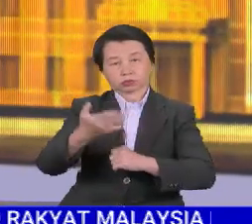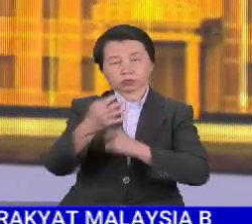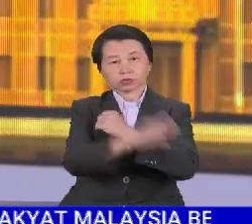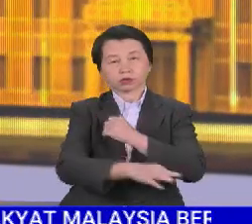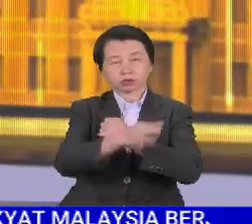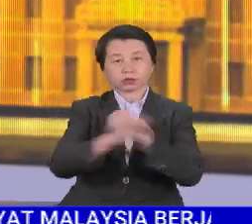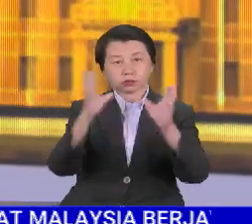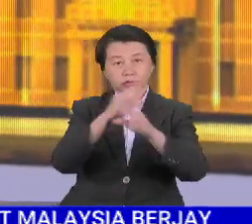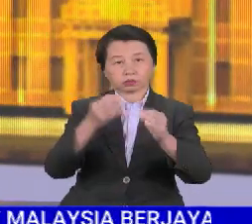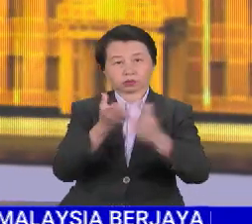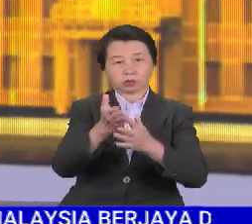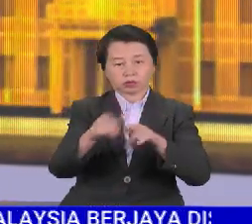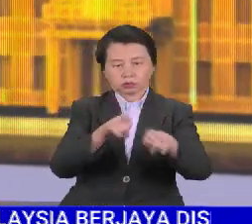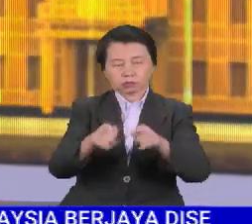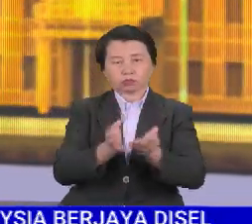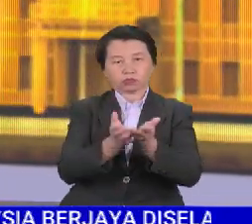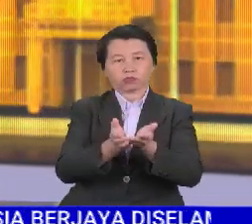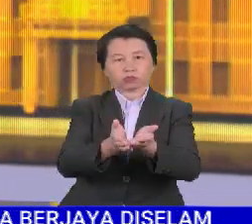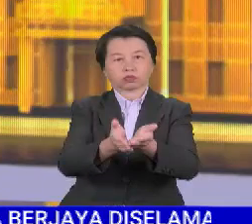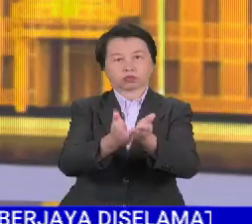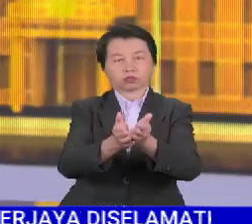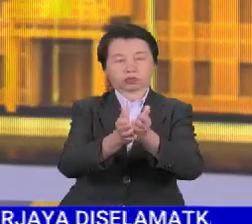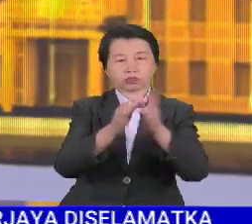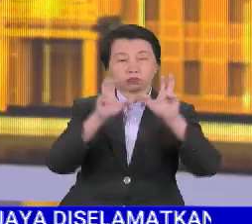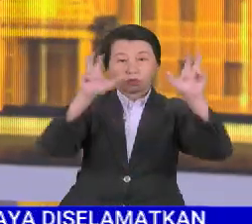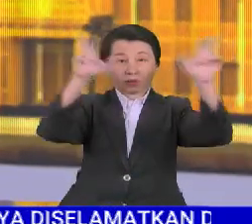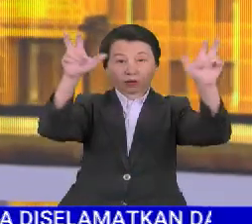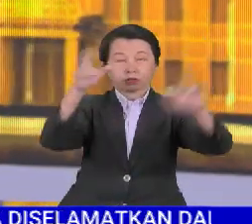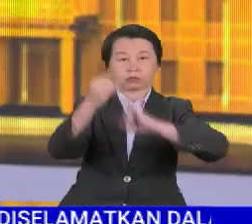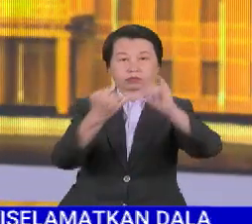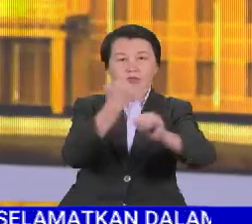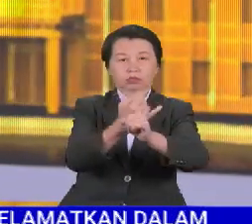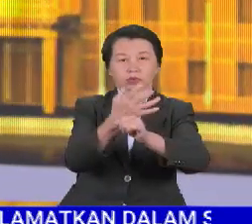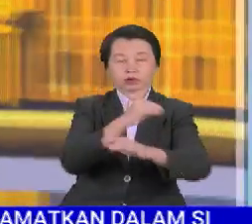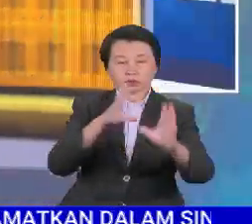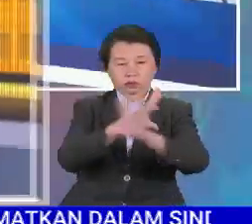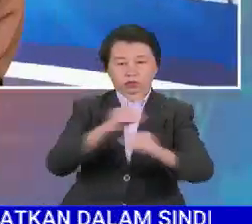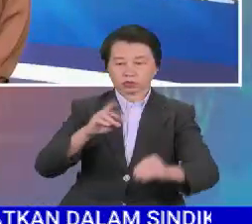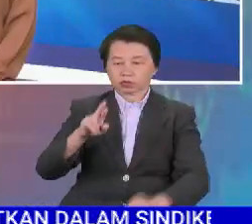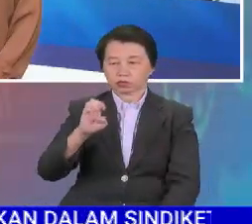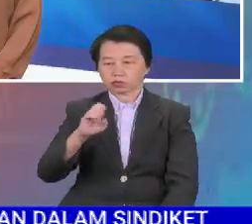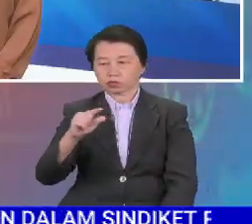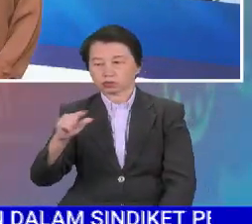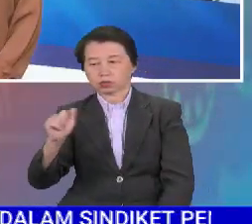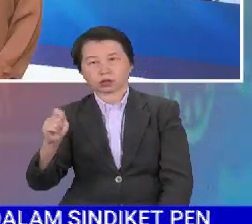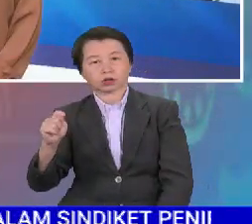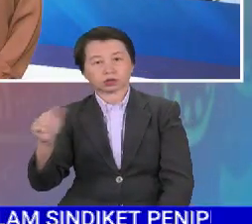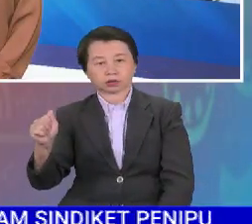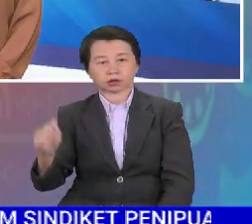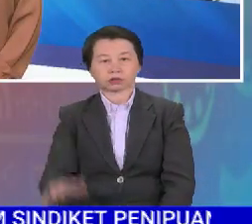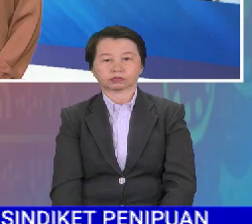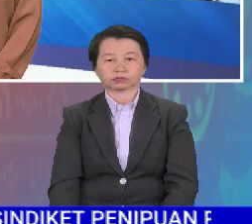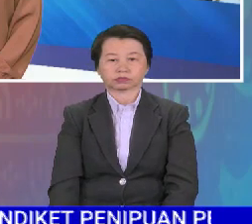negeri menerusi perlumbaan perahu naga antarabangsa ke-8 dan Sarawak Regatta. Silakan Vanessa dengan